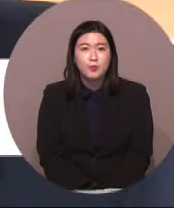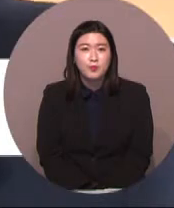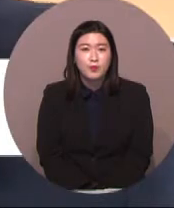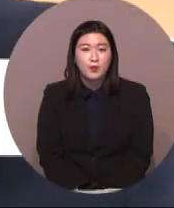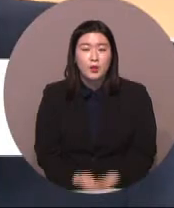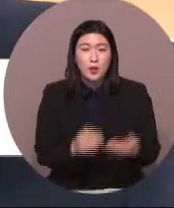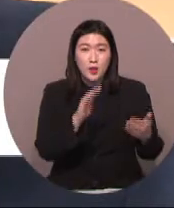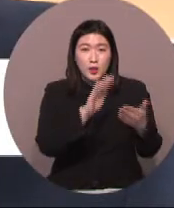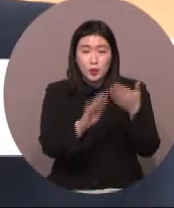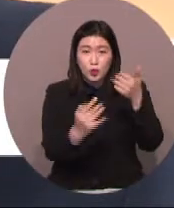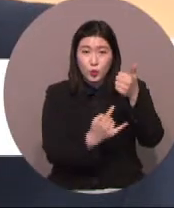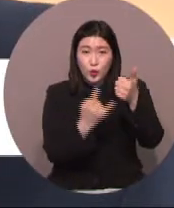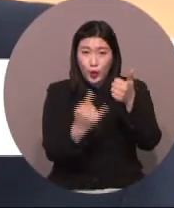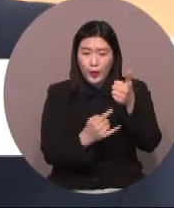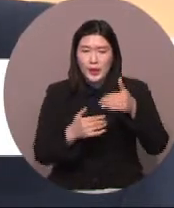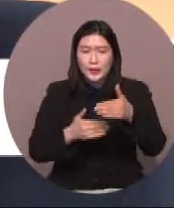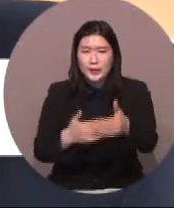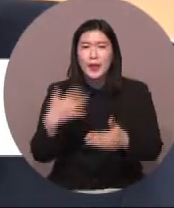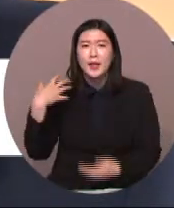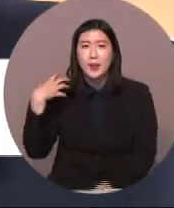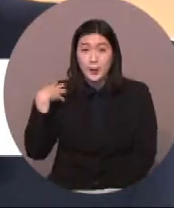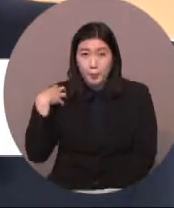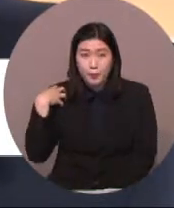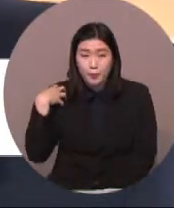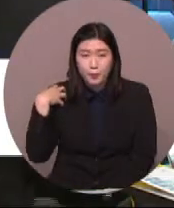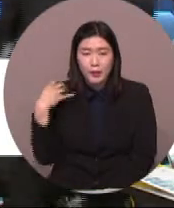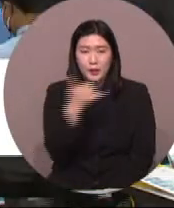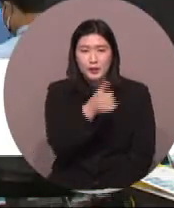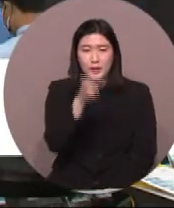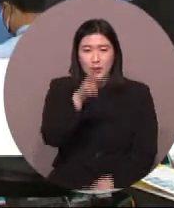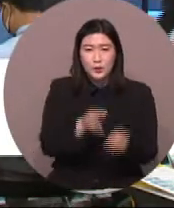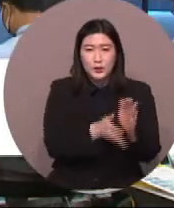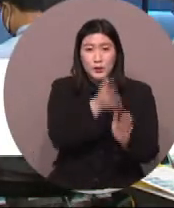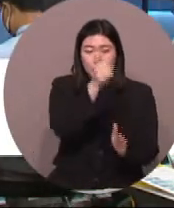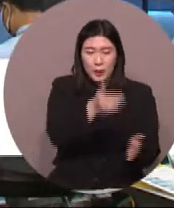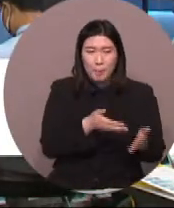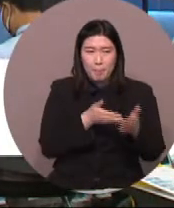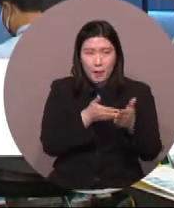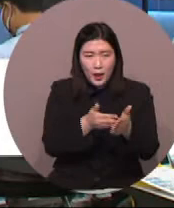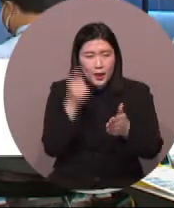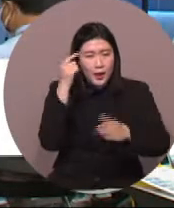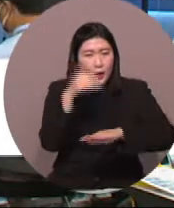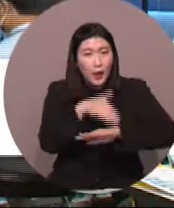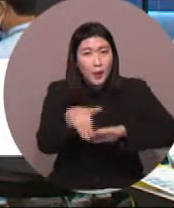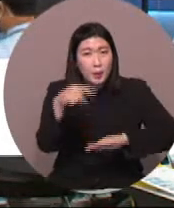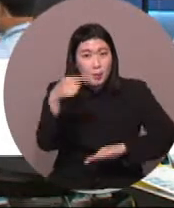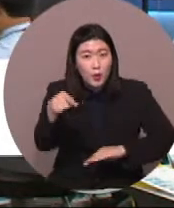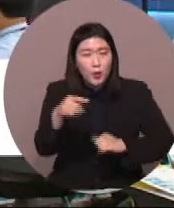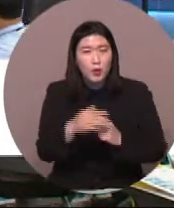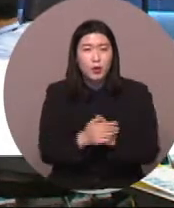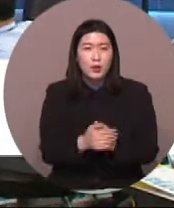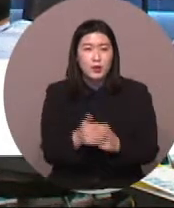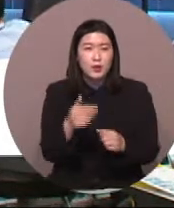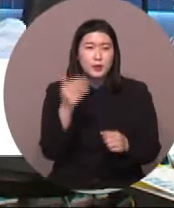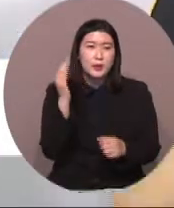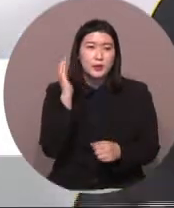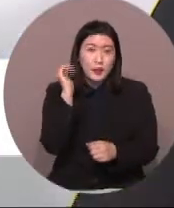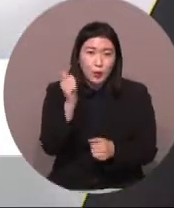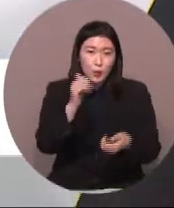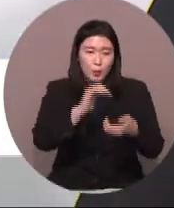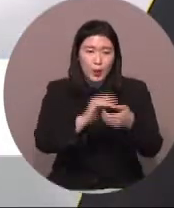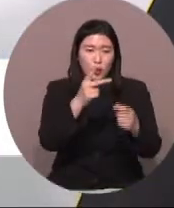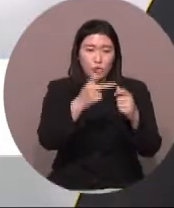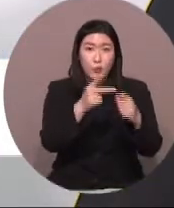대통령직인수위원회 에서 진행될 간담회에서 이춘희 세종시 작은 윤 당선인의 공약이 기도한 3종 제 2의